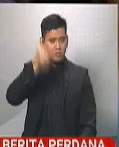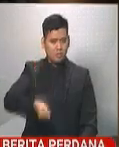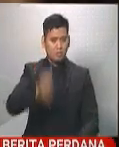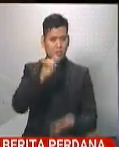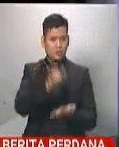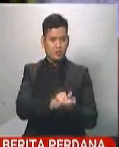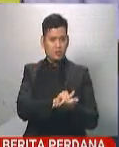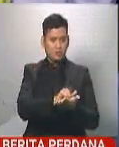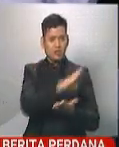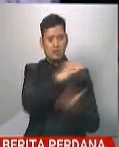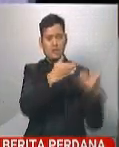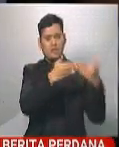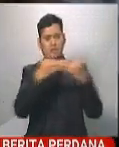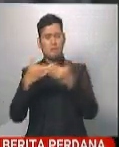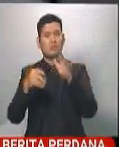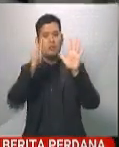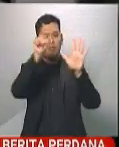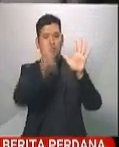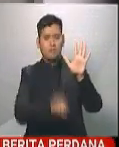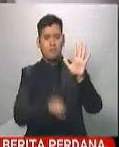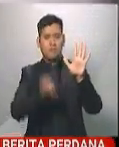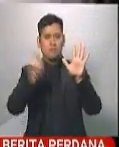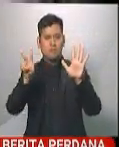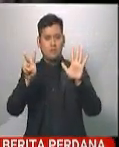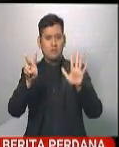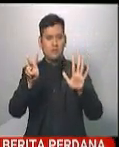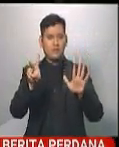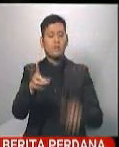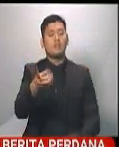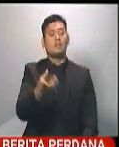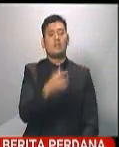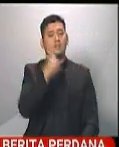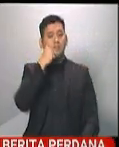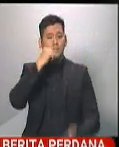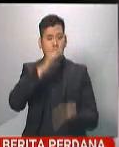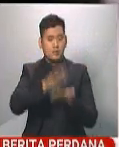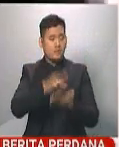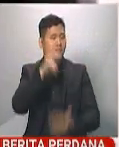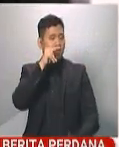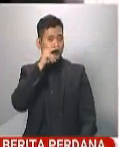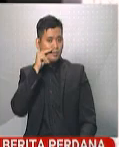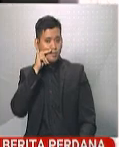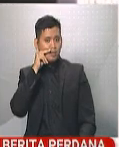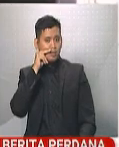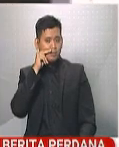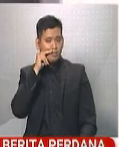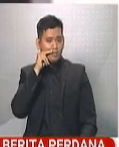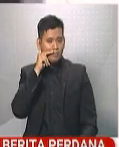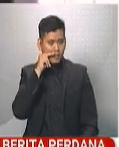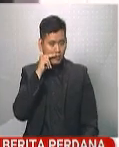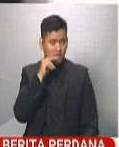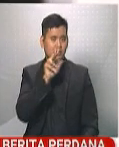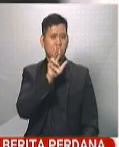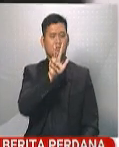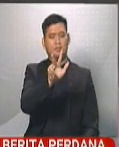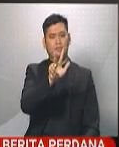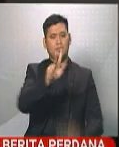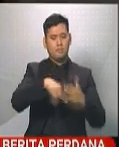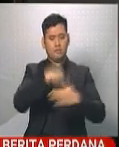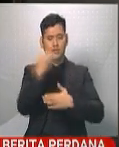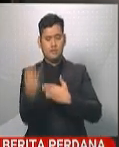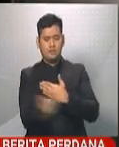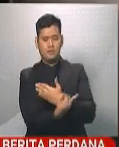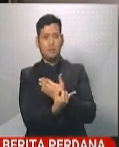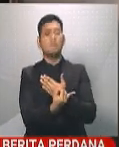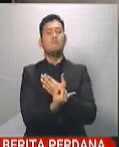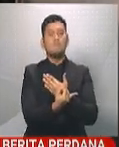pada 5 Februari ini. Datin Seri Rosmah berdepan 3 pertuduhan rasuah berhubung projek pembekalan dan pemasangan tenaga